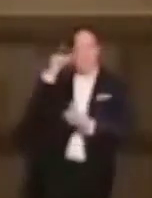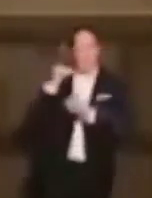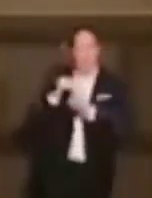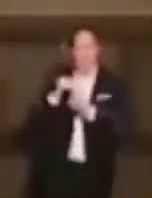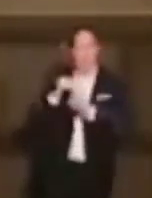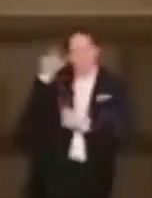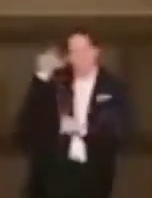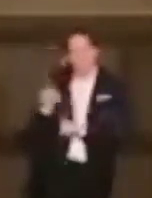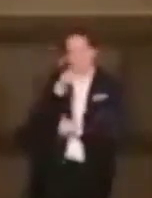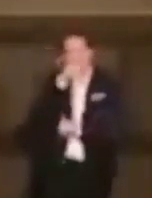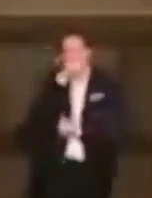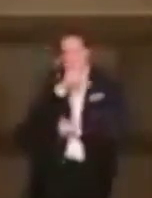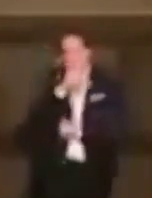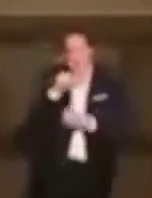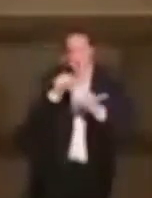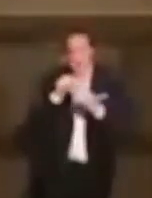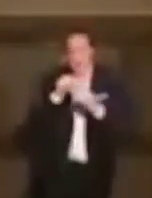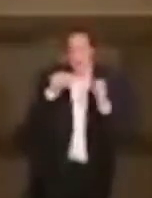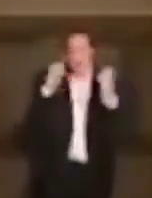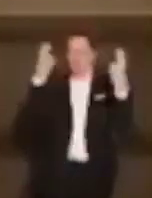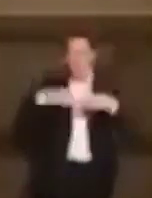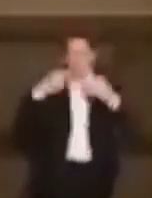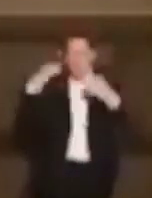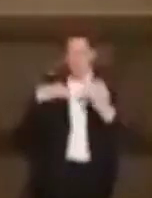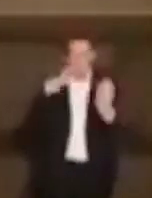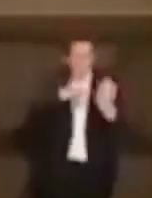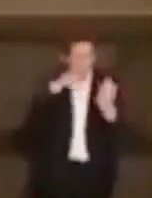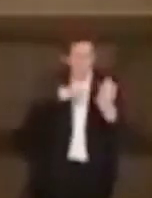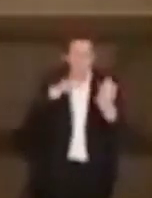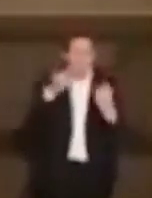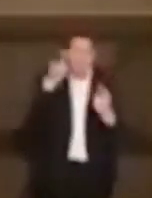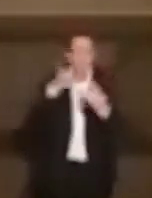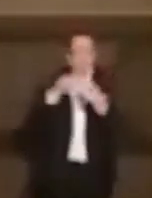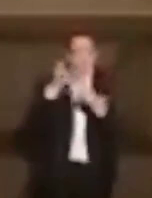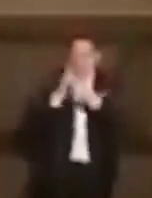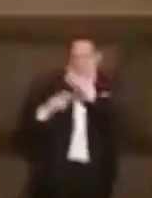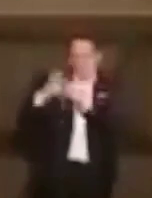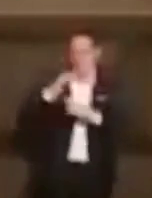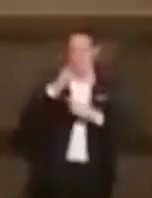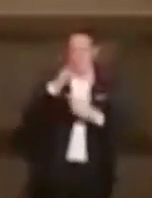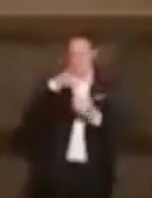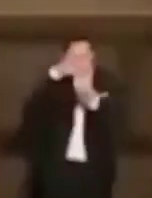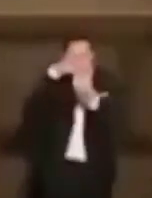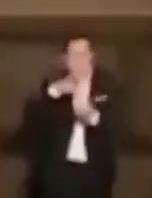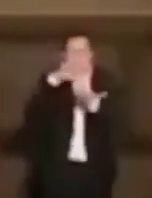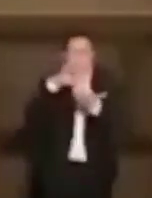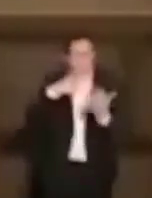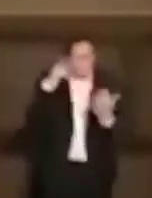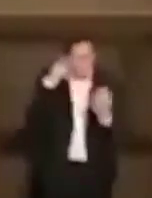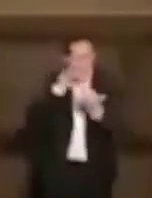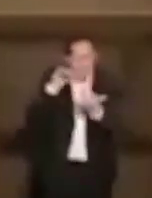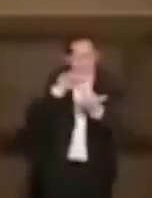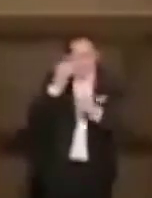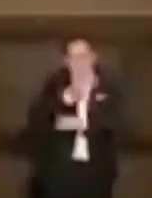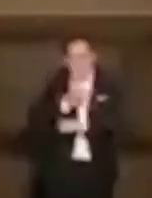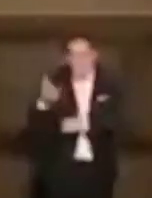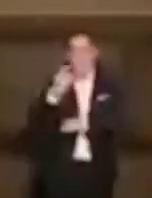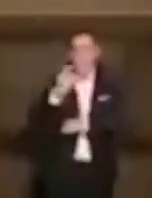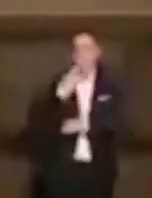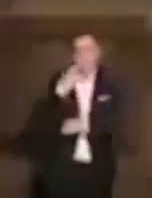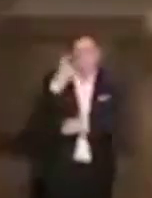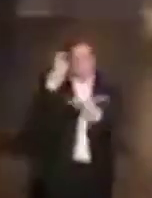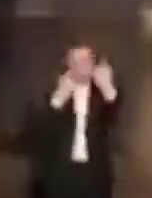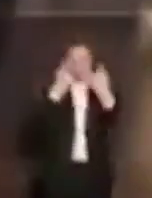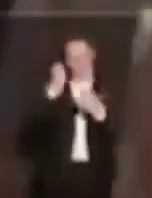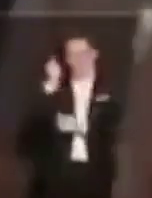آیا پیامبرتان این فرد را از خانهش بیرون نکرد وقتی که به او توهین شد؟ پس چطور